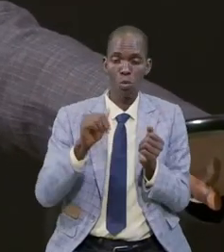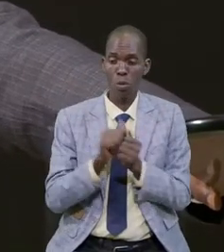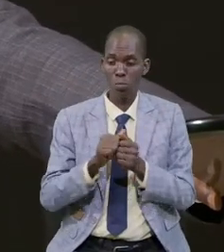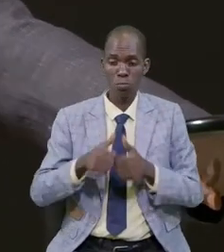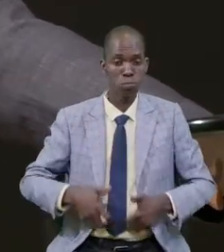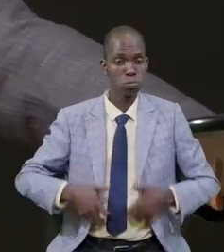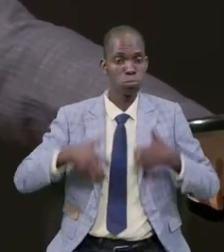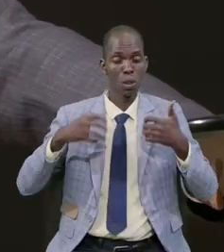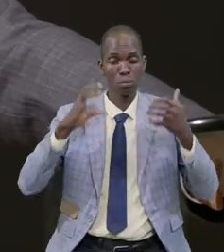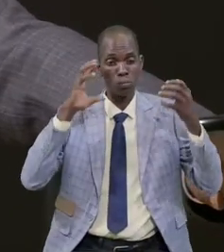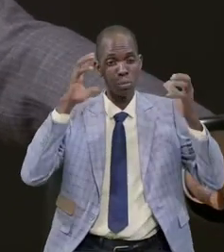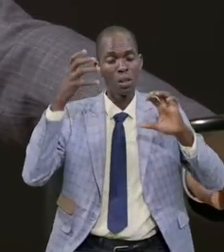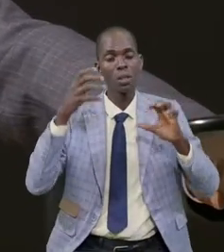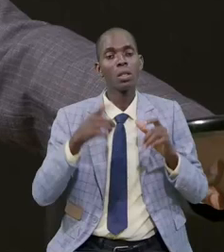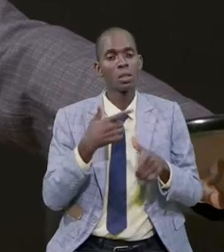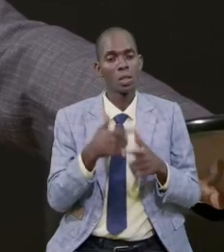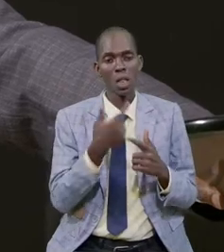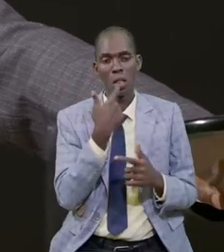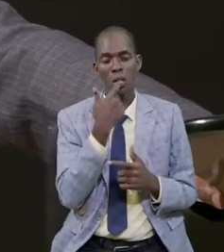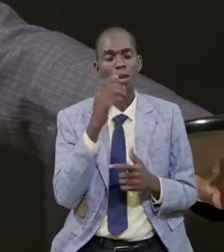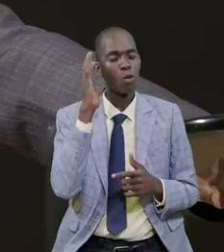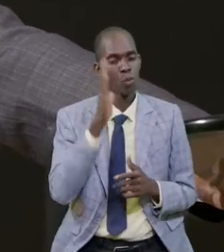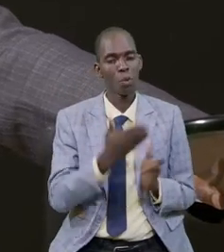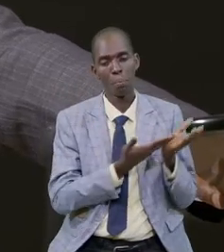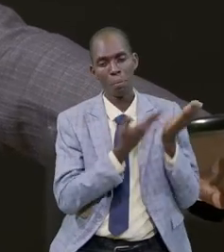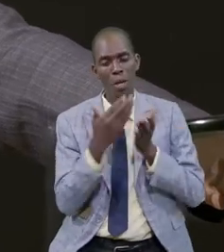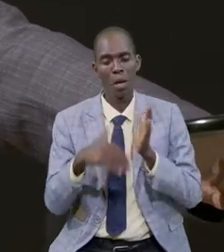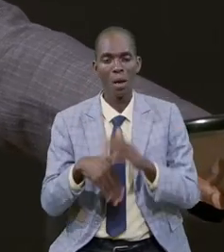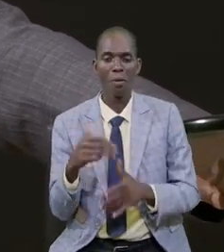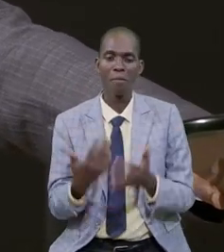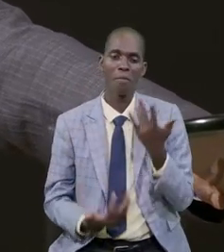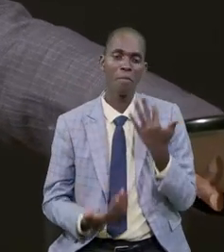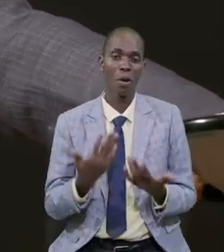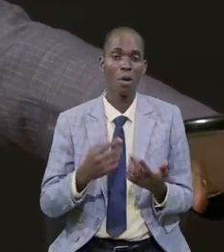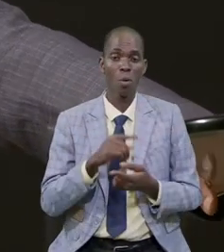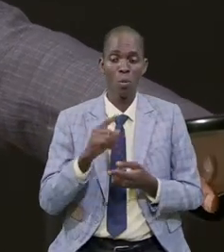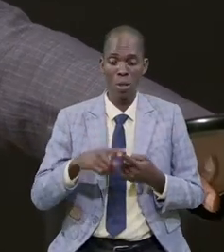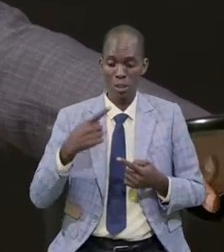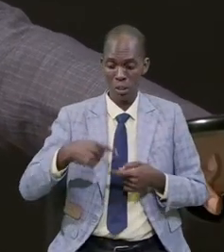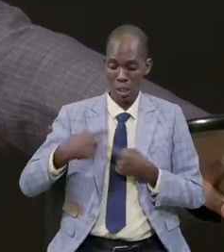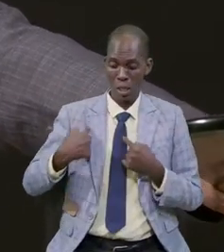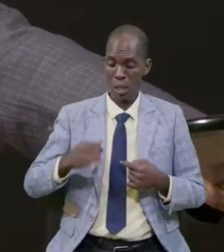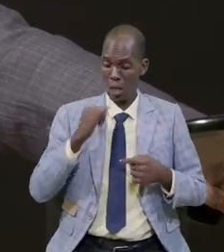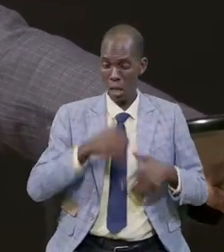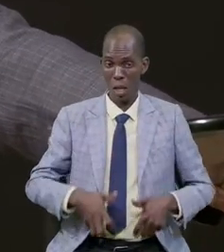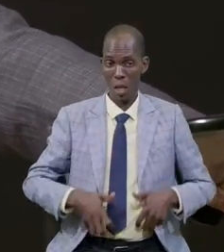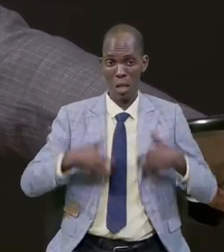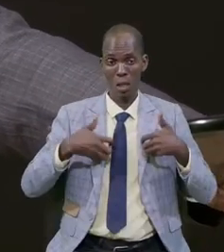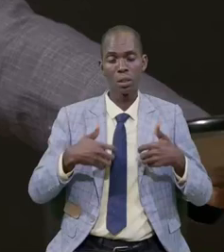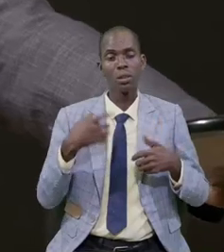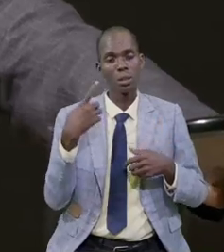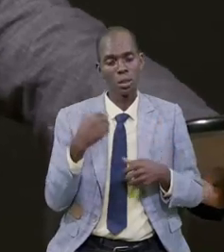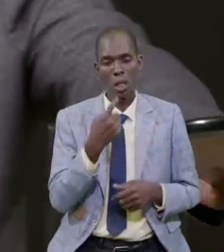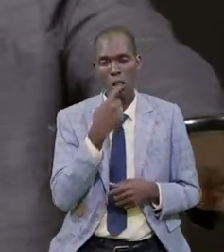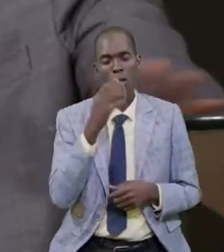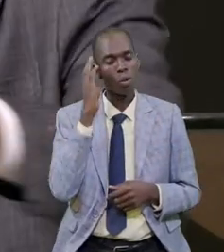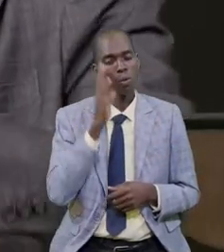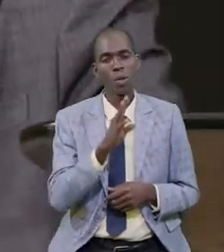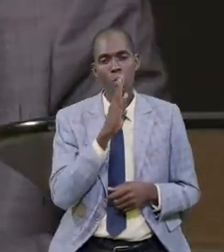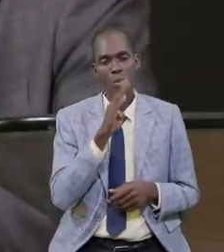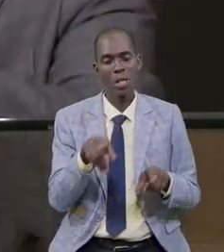sera en feu, en flamme. Lorsque le cœur s'irrite, la langue sera comme un